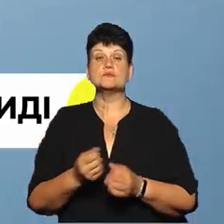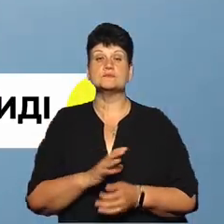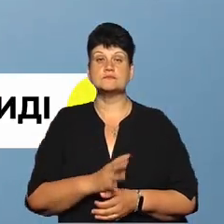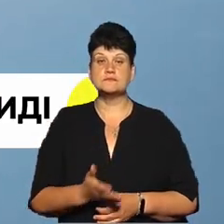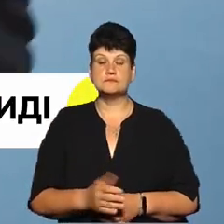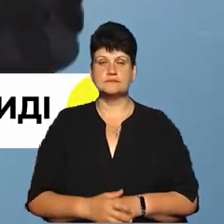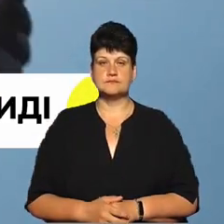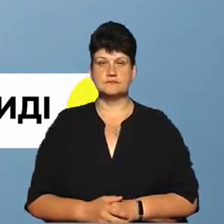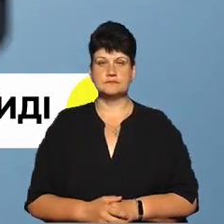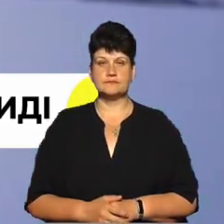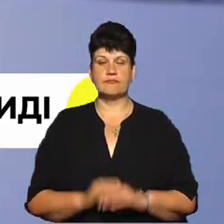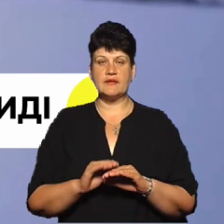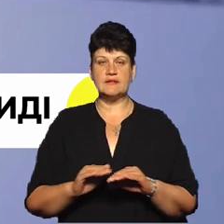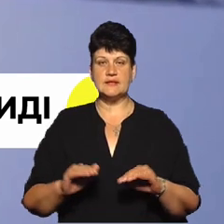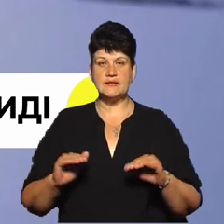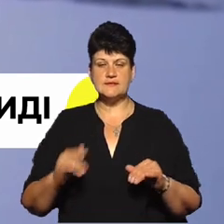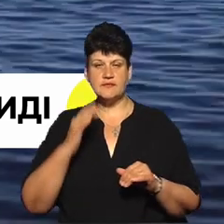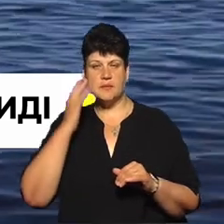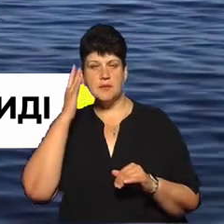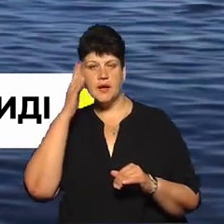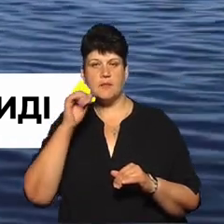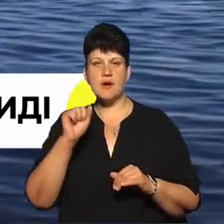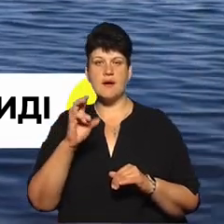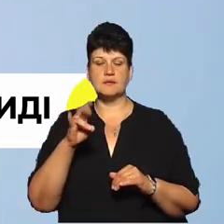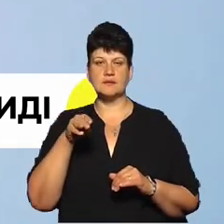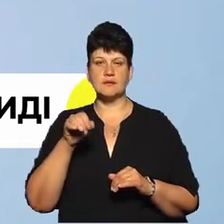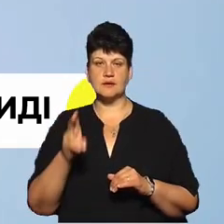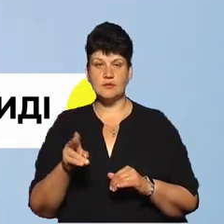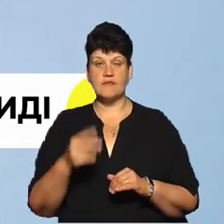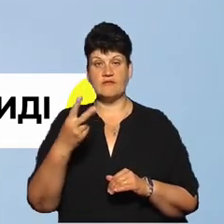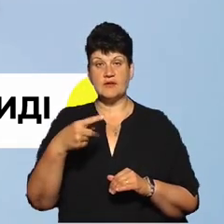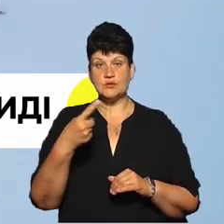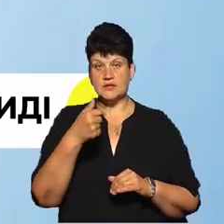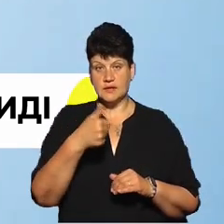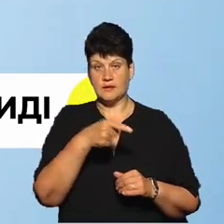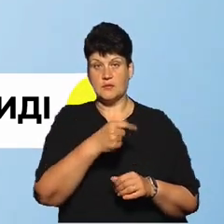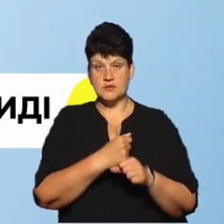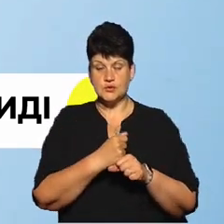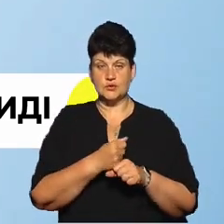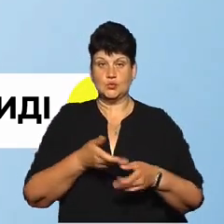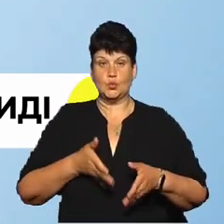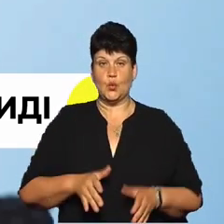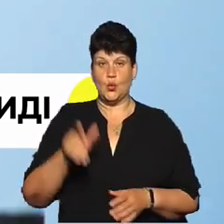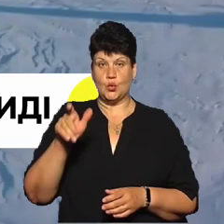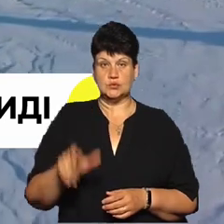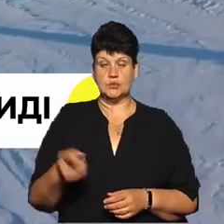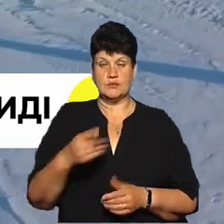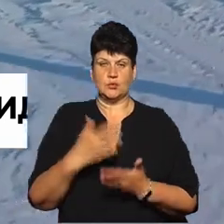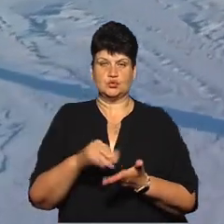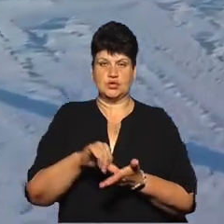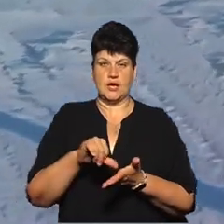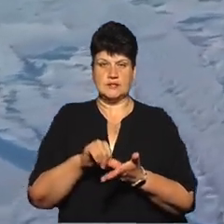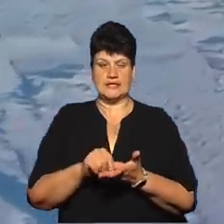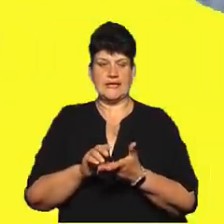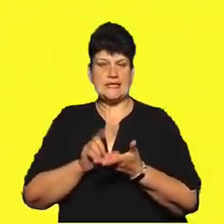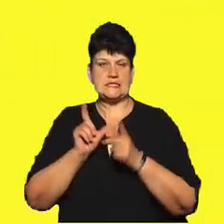В дитинстві мріяв про Антарктиду, а у 21 там працює. Уродженець Тернопільщини став учасником експедиції на Південний